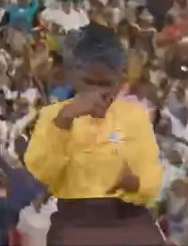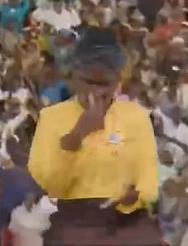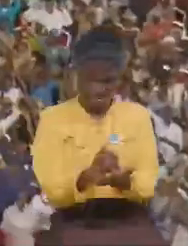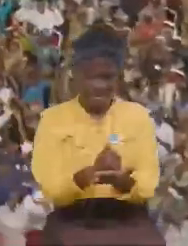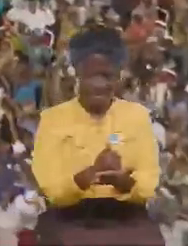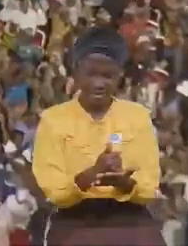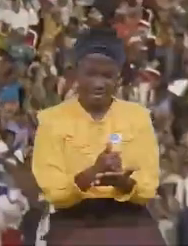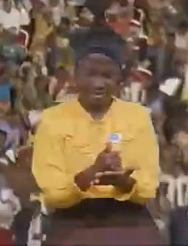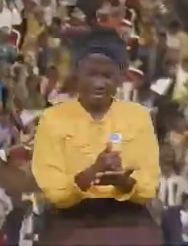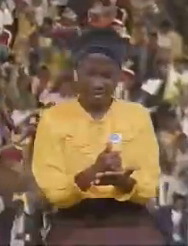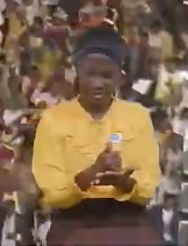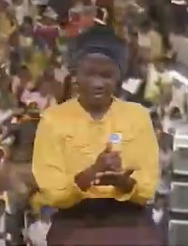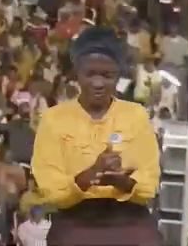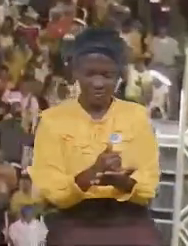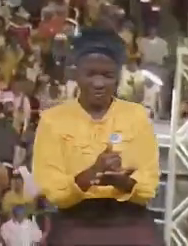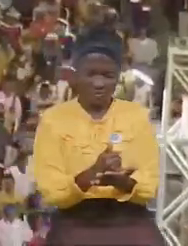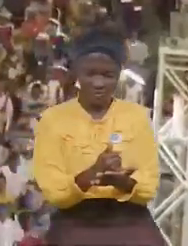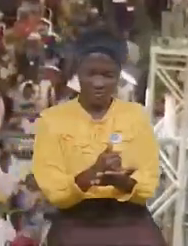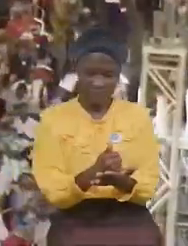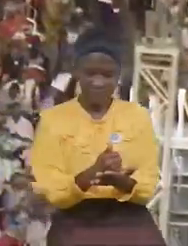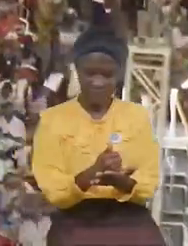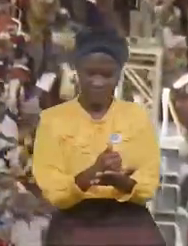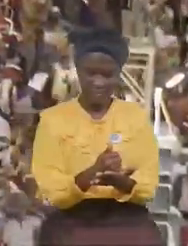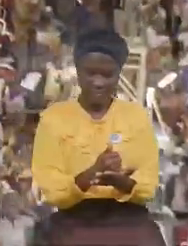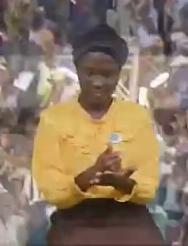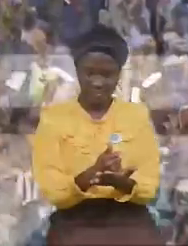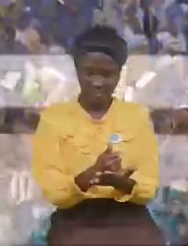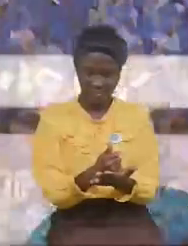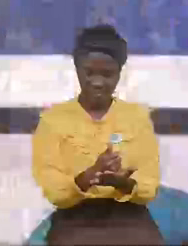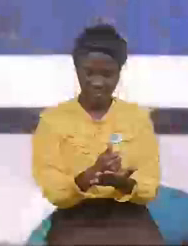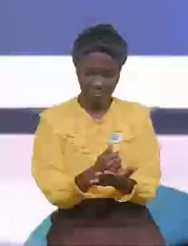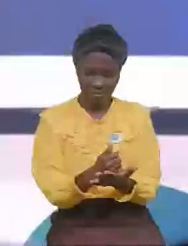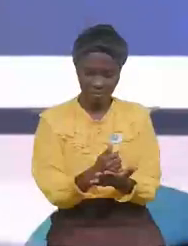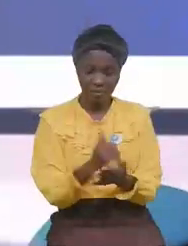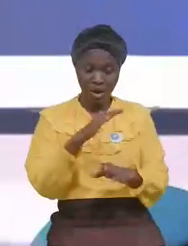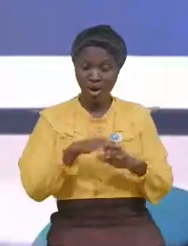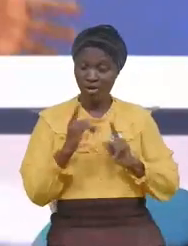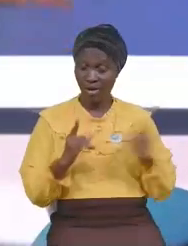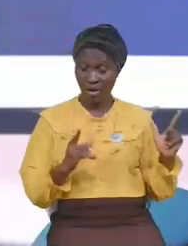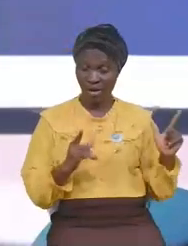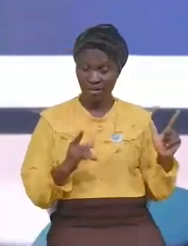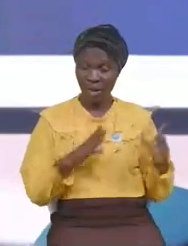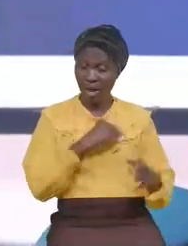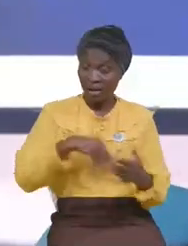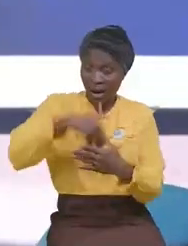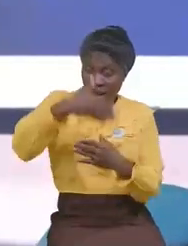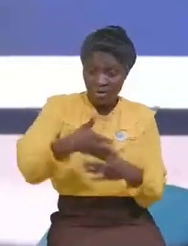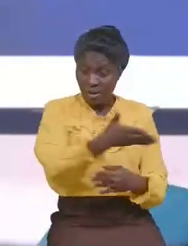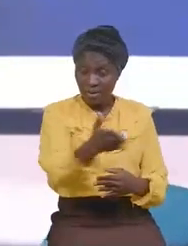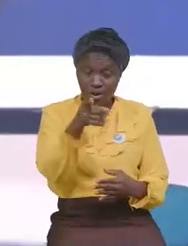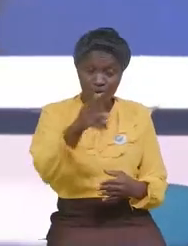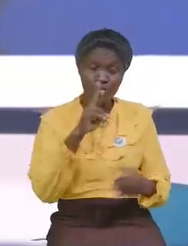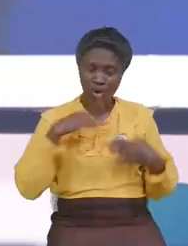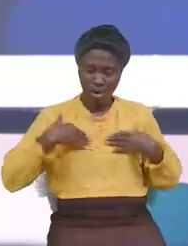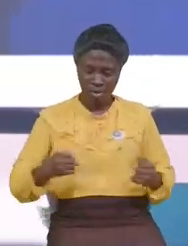jusqu'au derrière là-bas, jusqu'à gauche, jusqu'au milieu, vous êtes guéri au nom de Jésus. Partout